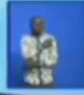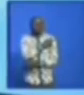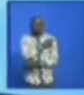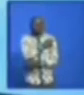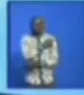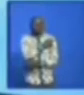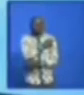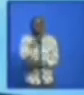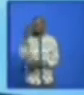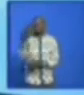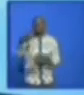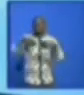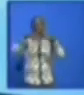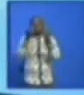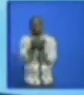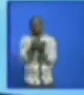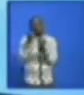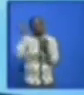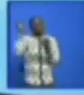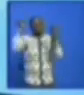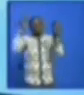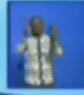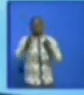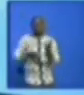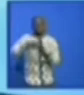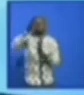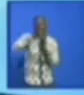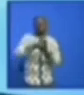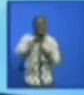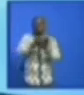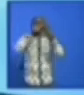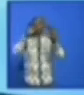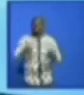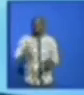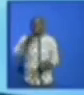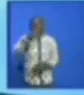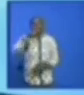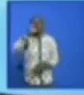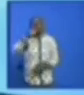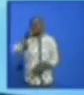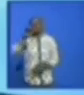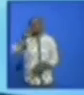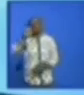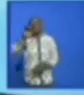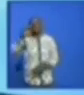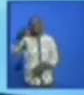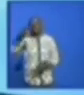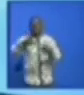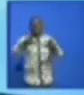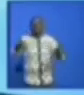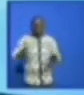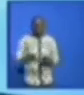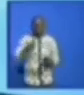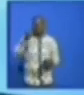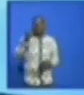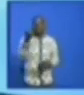La cinquième édition du Forum Ouest-Africain de développement des entreprises Africalia aura lieu du 21 au 23 février